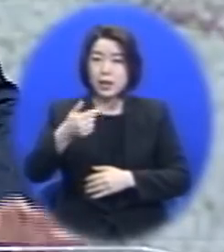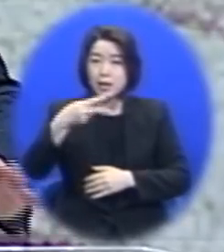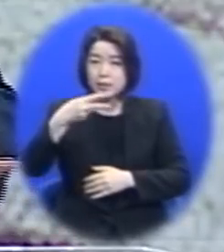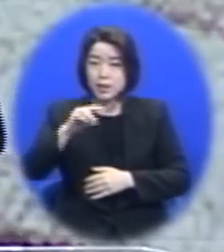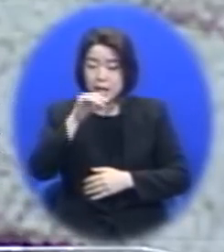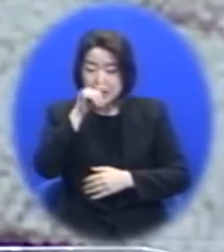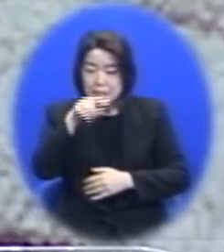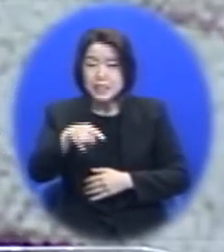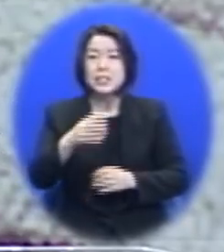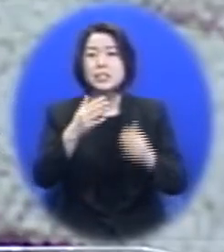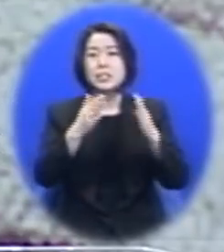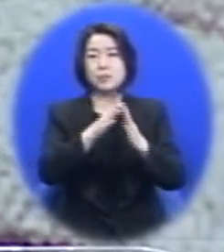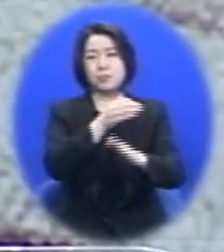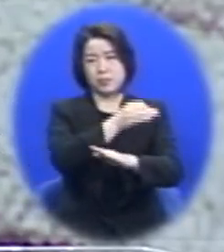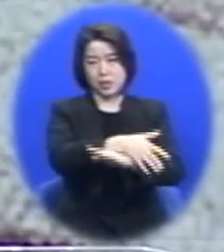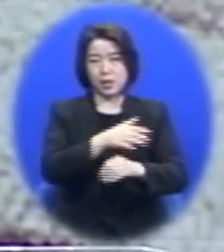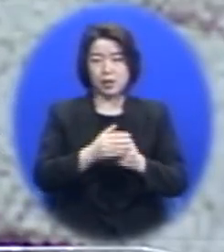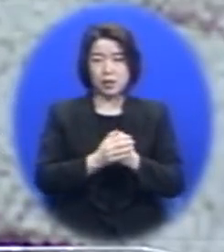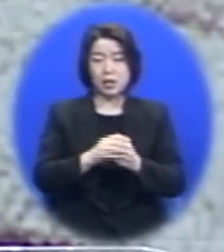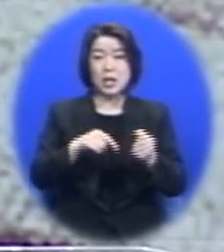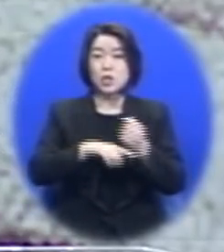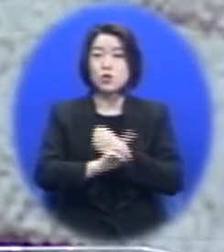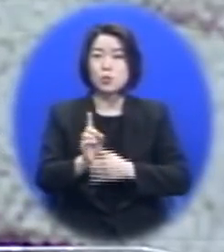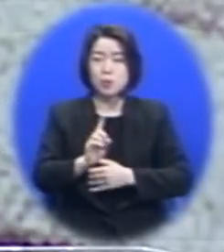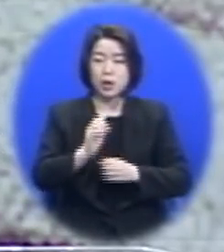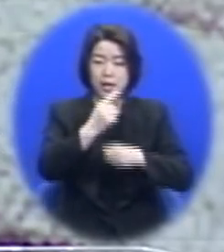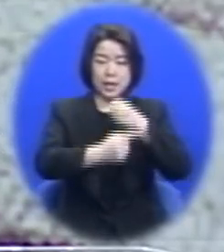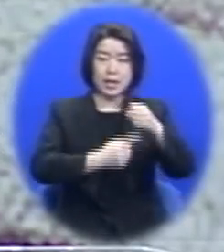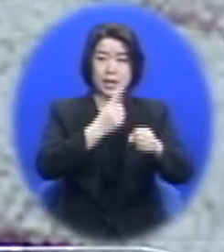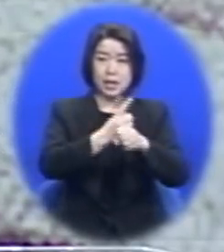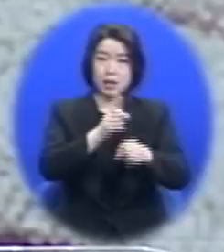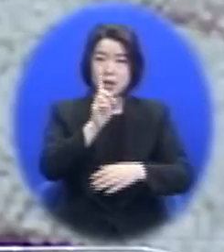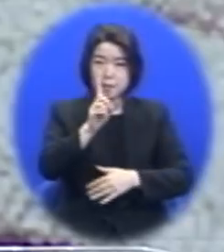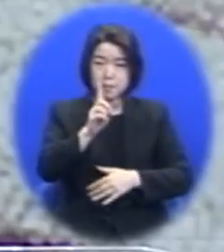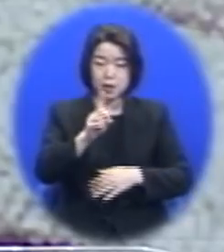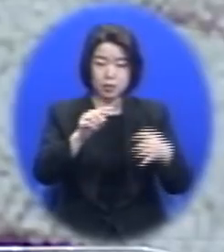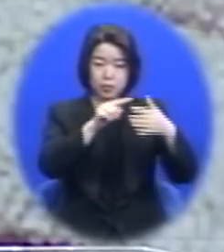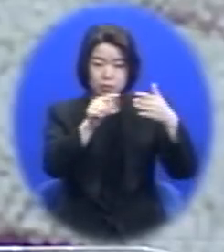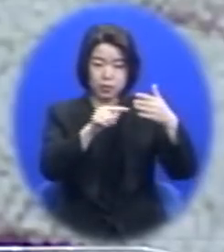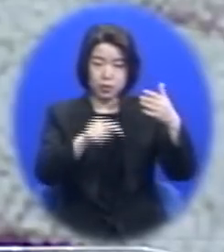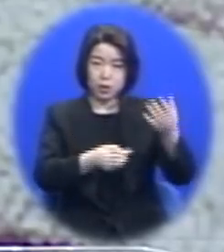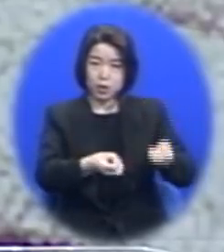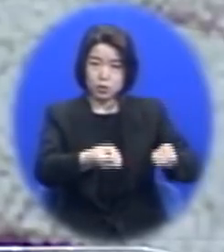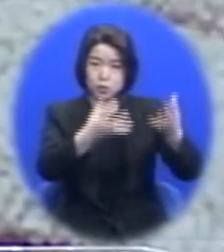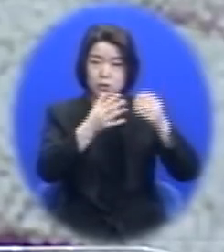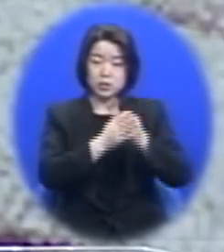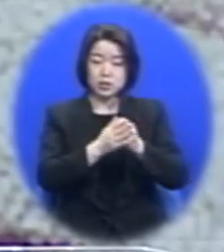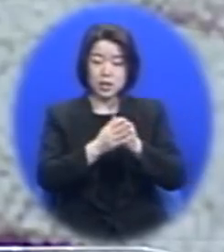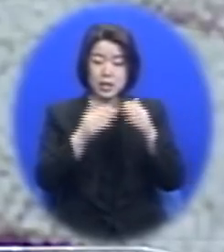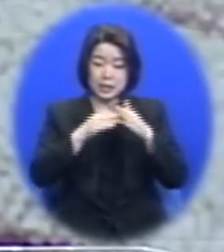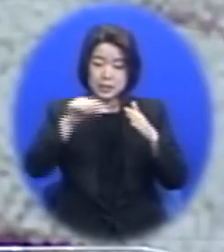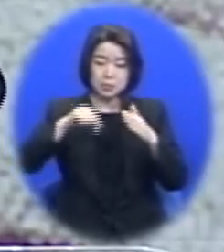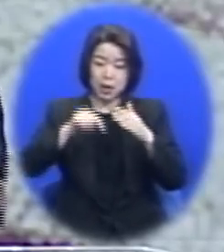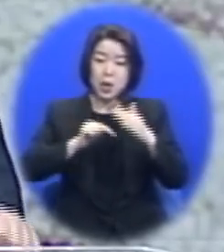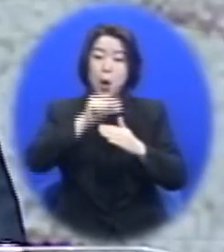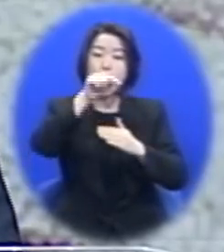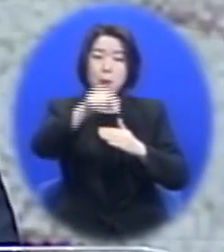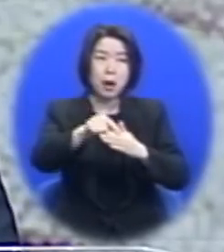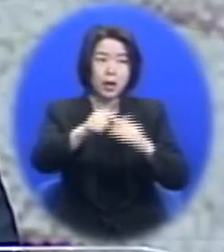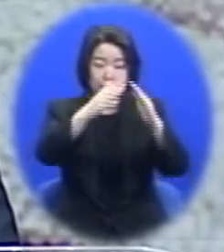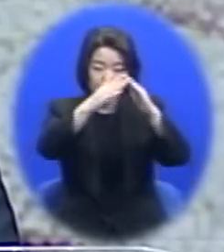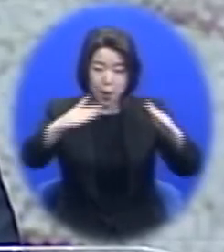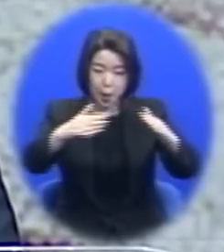이유는 일 년에 한번 유월절 때 그 장막을 만들고 거기서 거기서 살아야